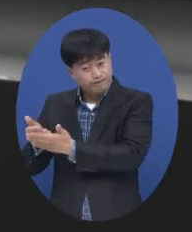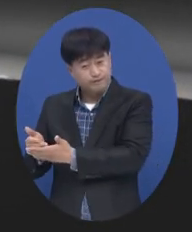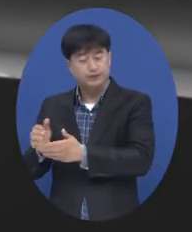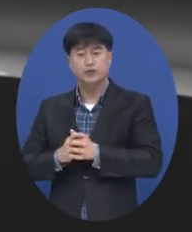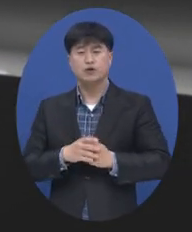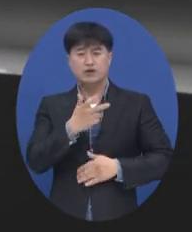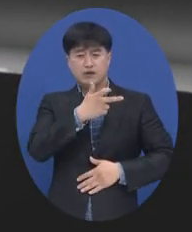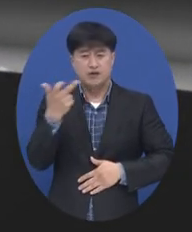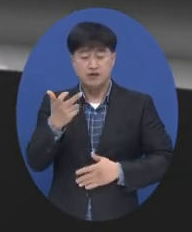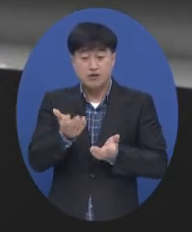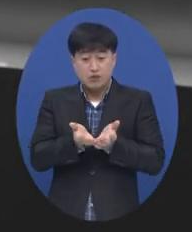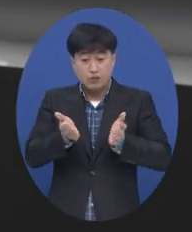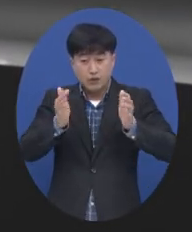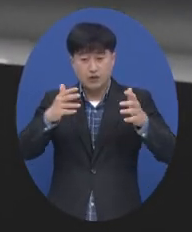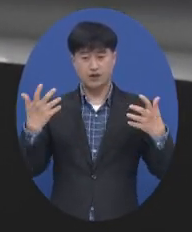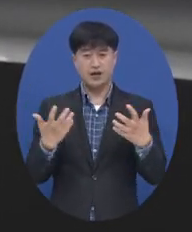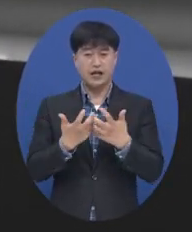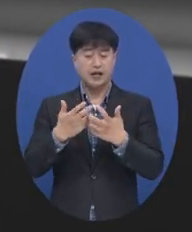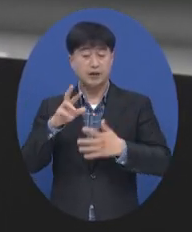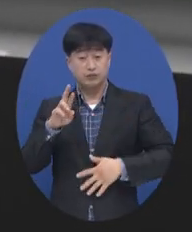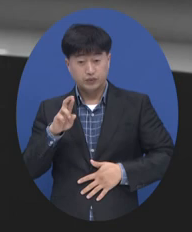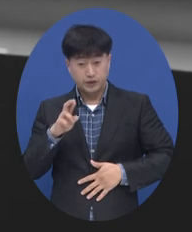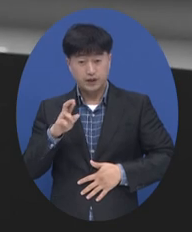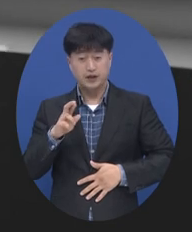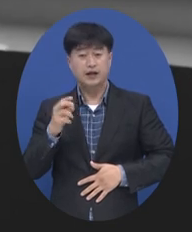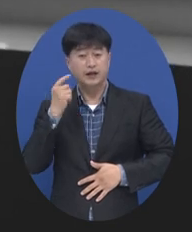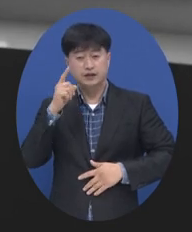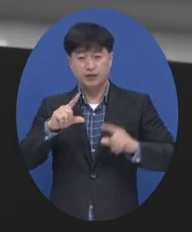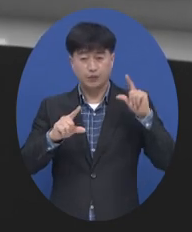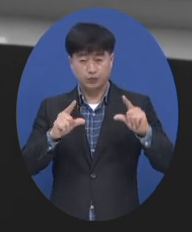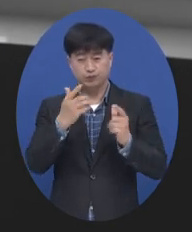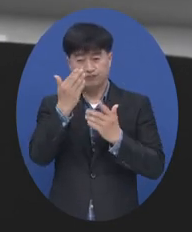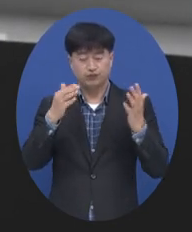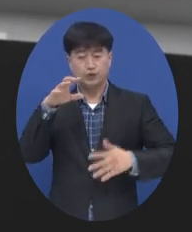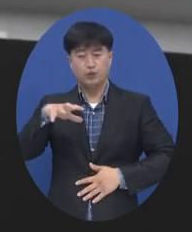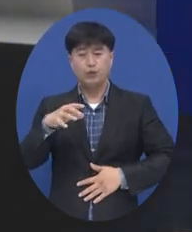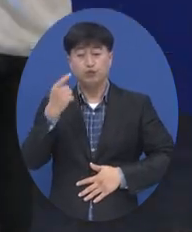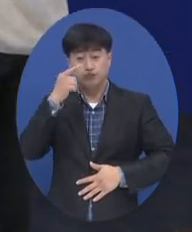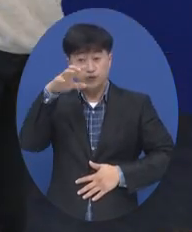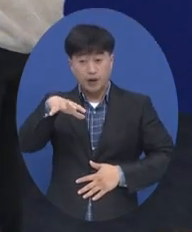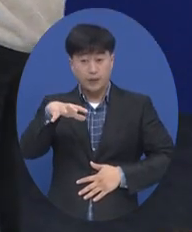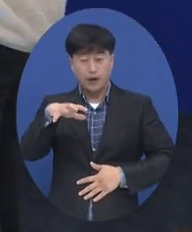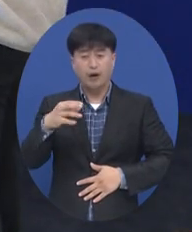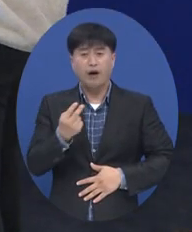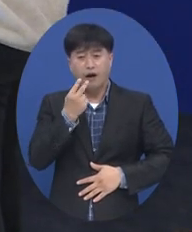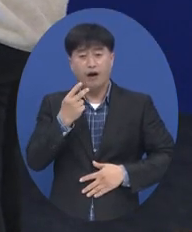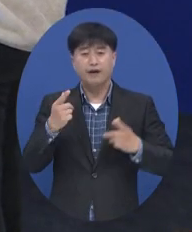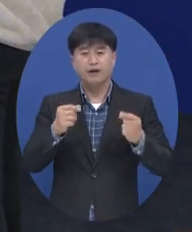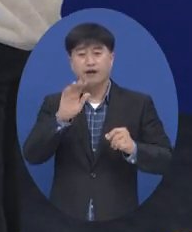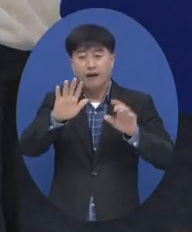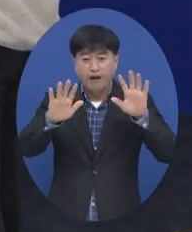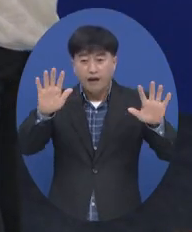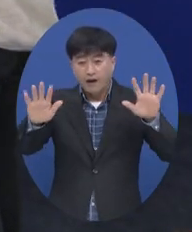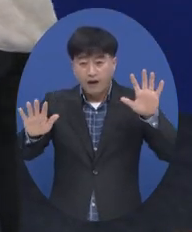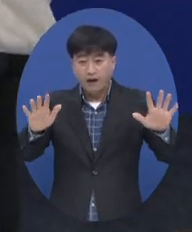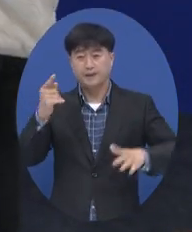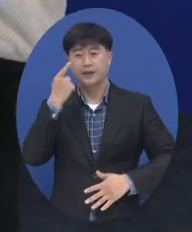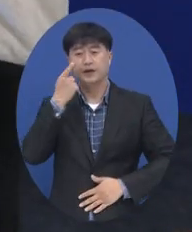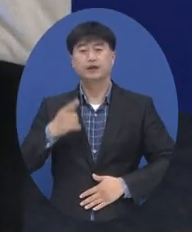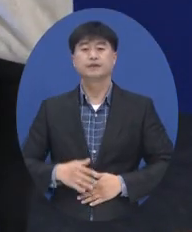도자 작품들로 가득 찬 가상의 전시장. 마치 눈앞에 있는 듯한 생생함에 손을 뻗어